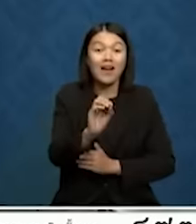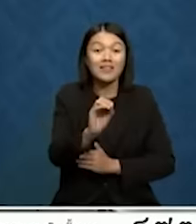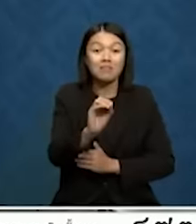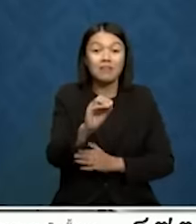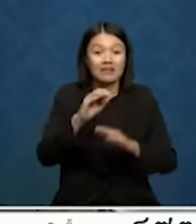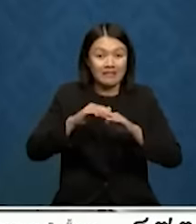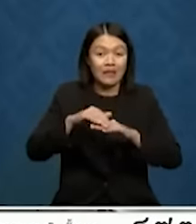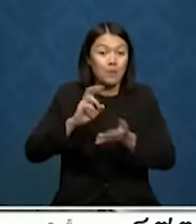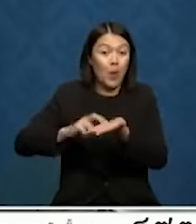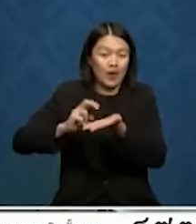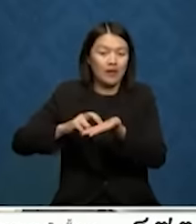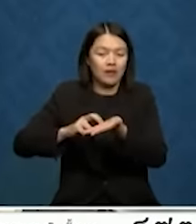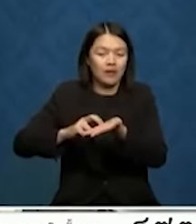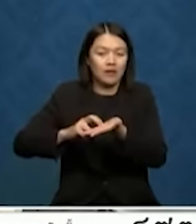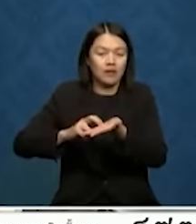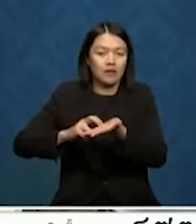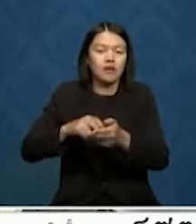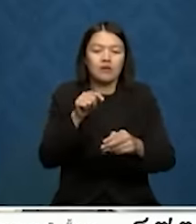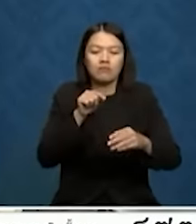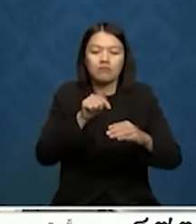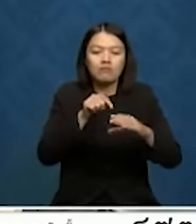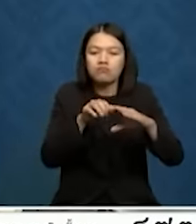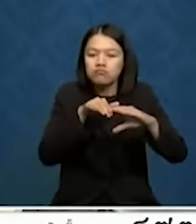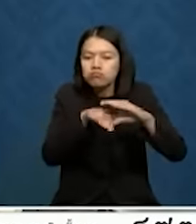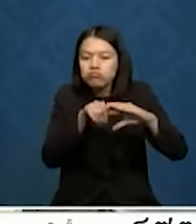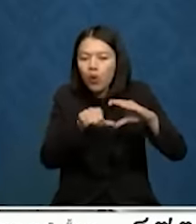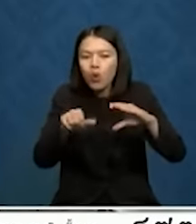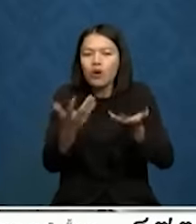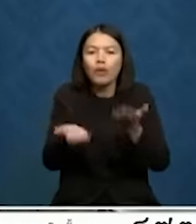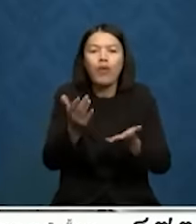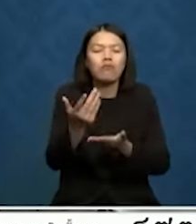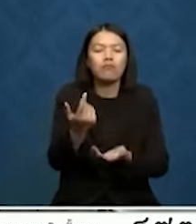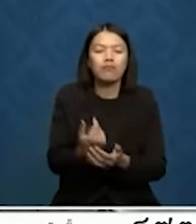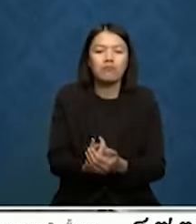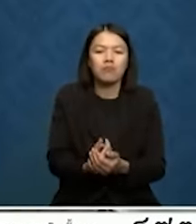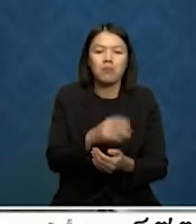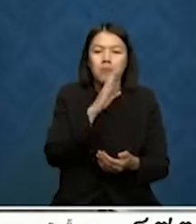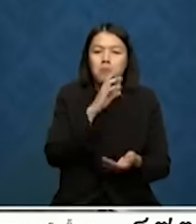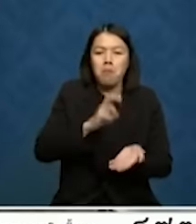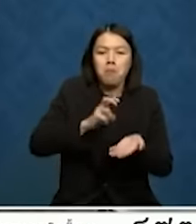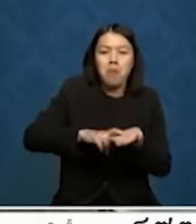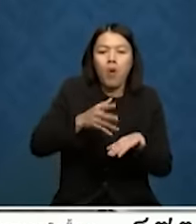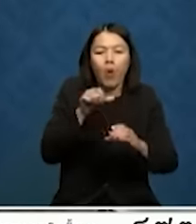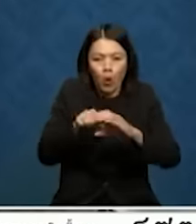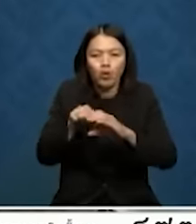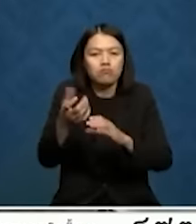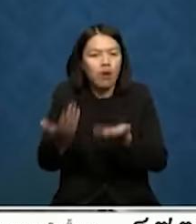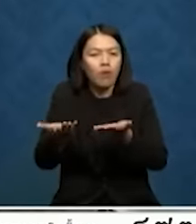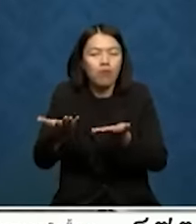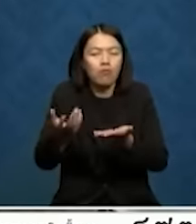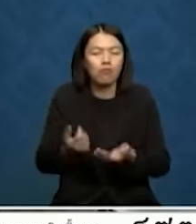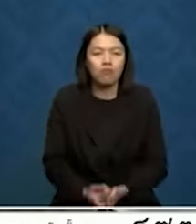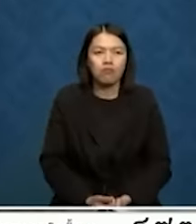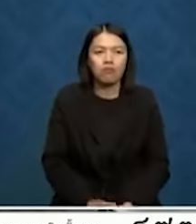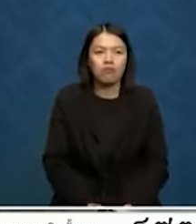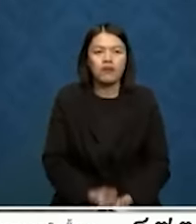ตียนทองเสนอไปอ่ะก็ให้กดอะไรก็แล้วแต่ท่านประธานจะกำหนดถ้าไม่รับรองก็ให้กดอะไรตามที่ท่านประธานกำหน